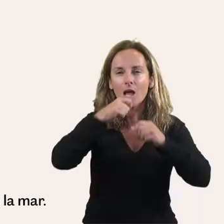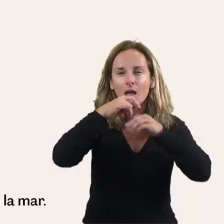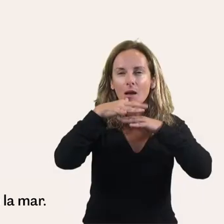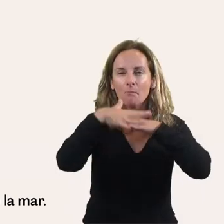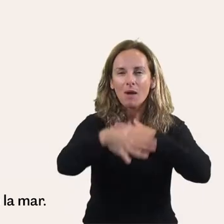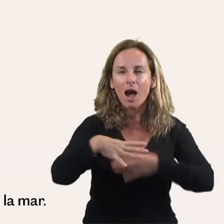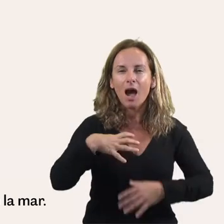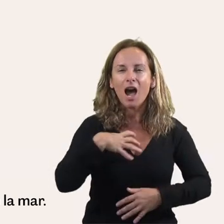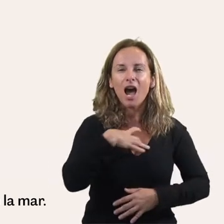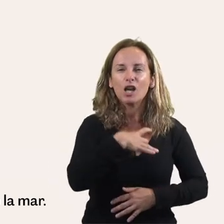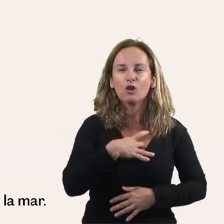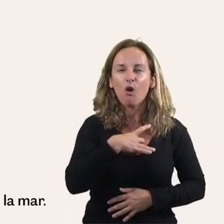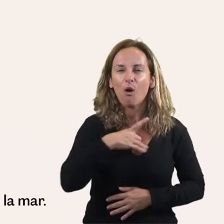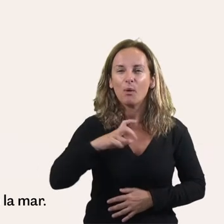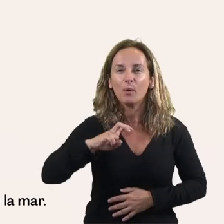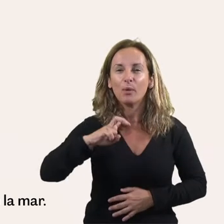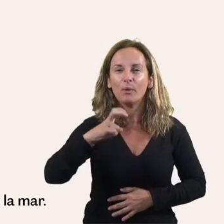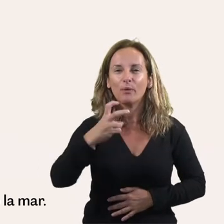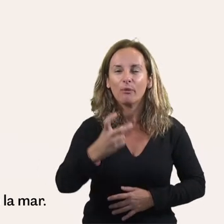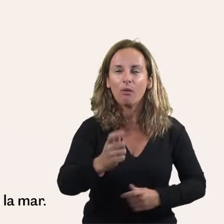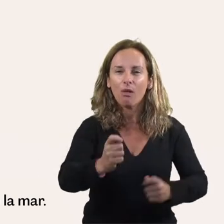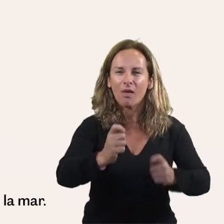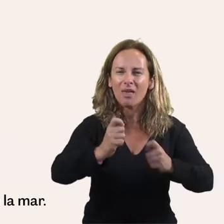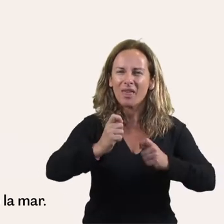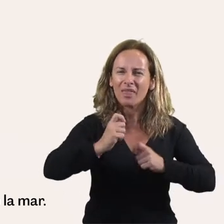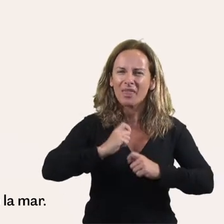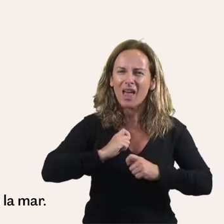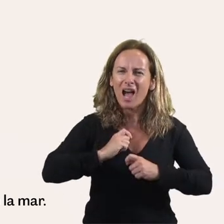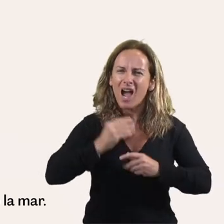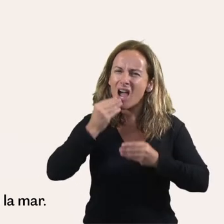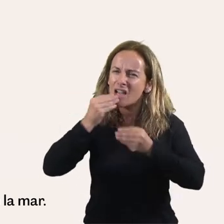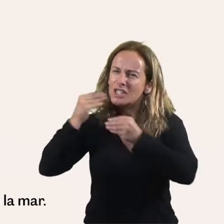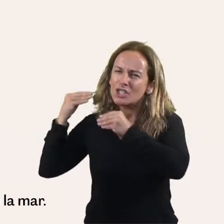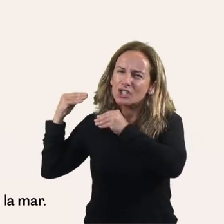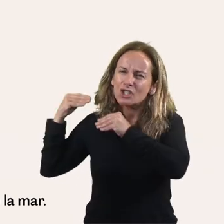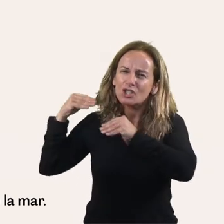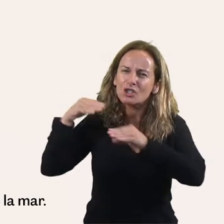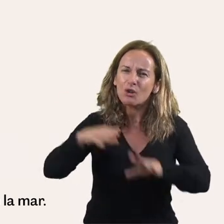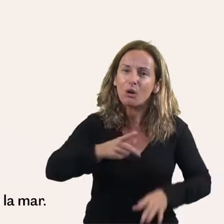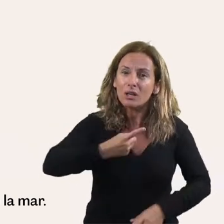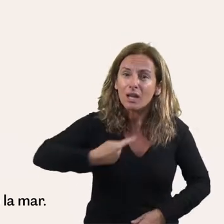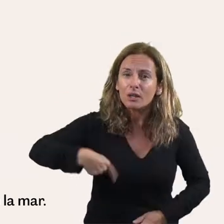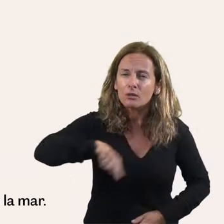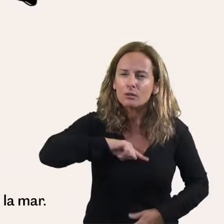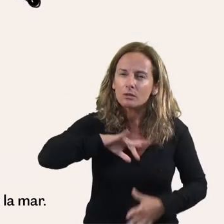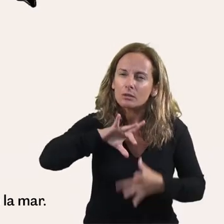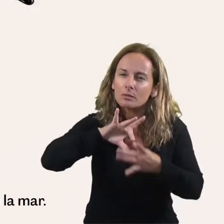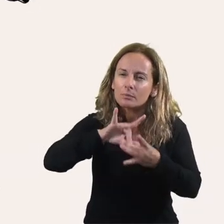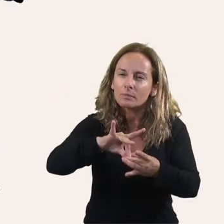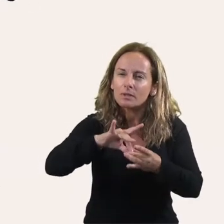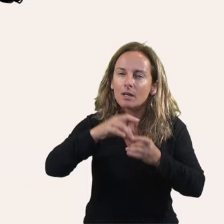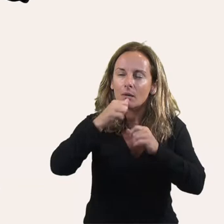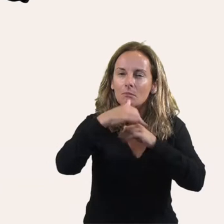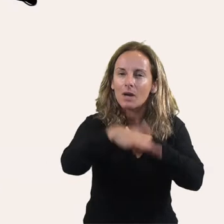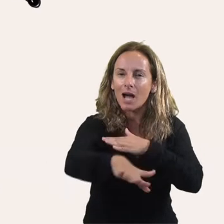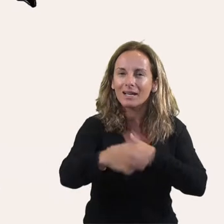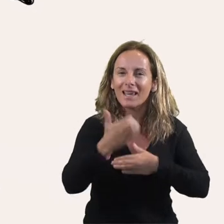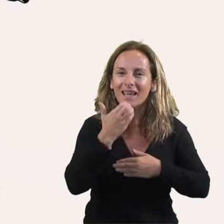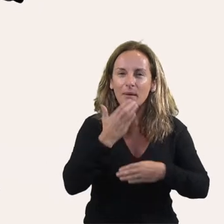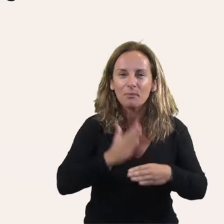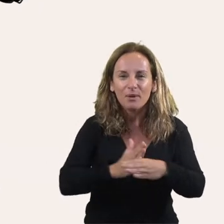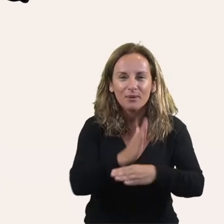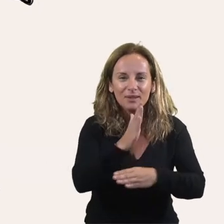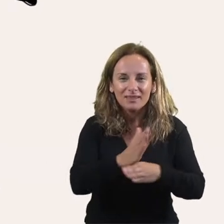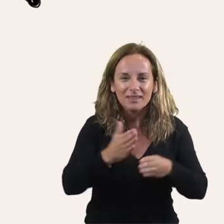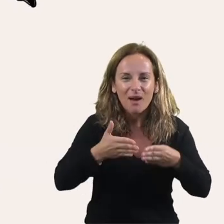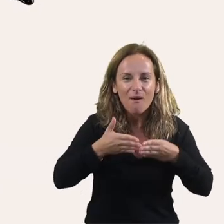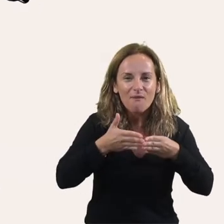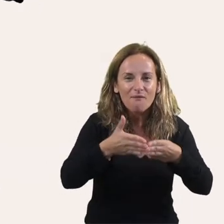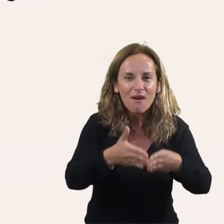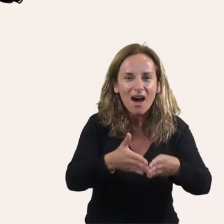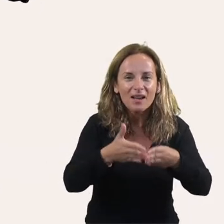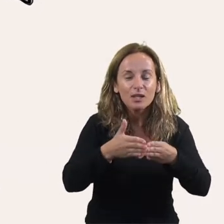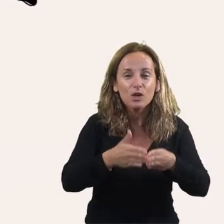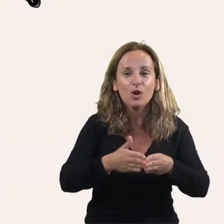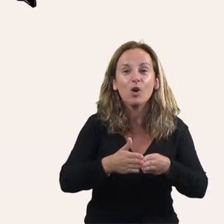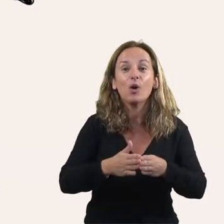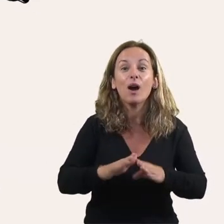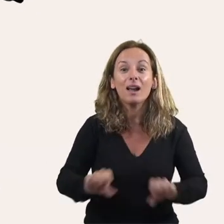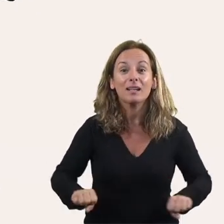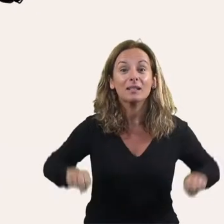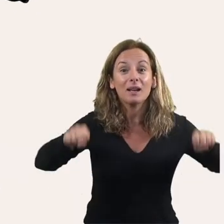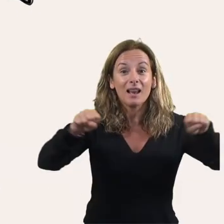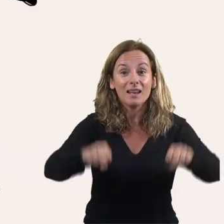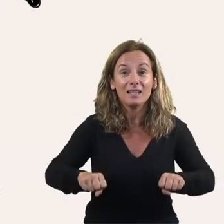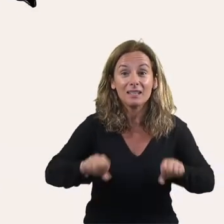els oficis de la mà ens parlen de milers d'anys d'història de relació amb la mà. Els dels mestres de calafat,